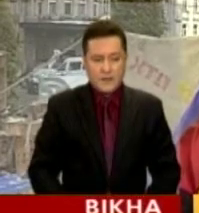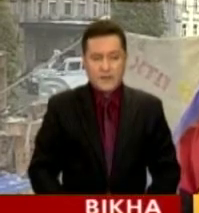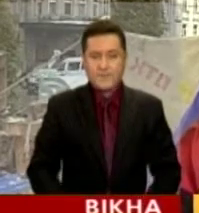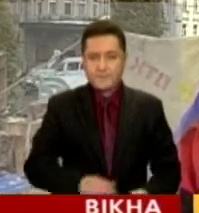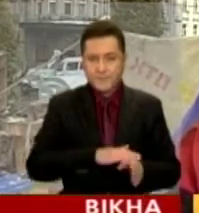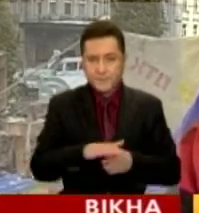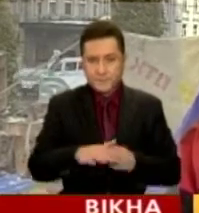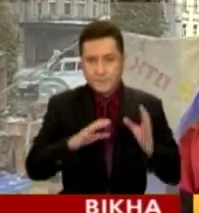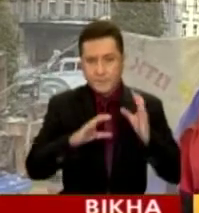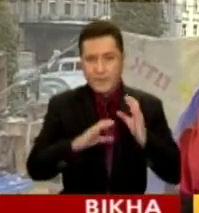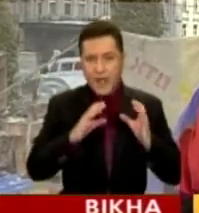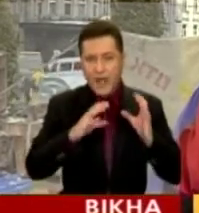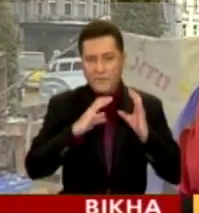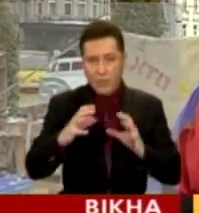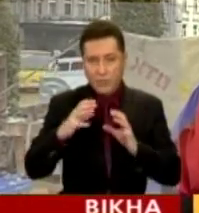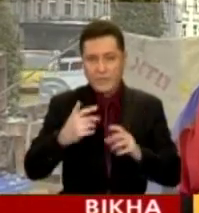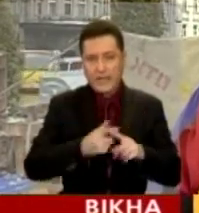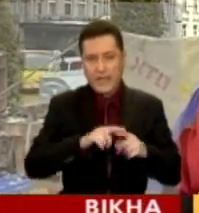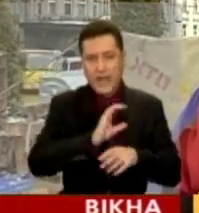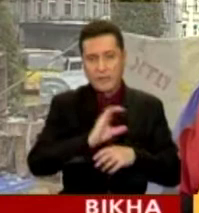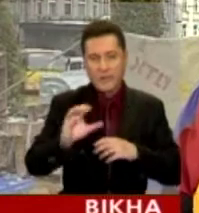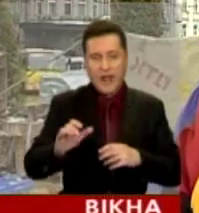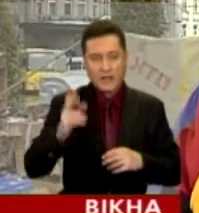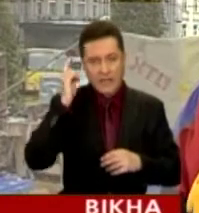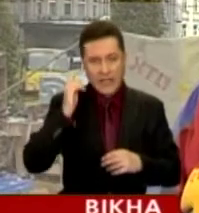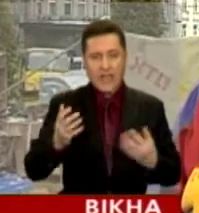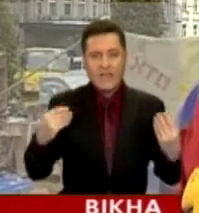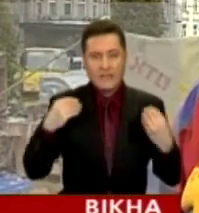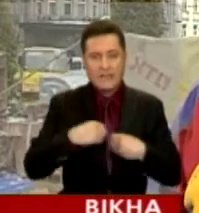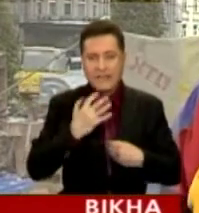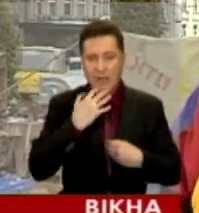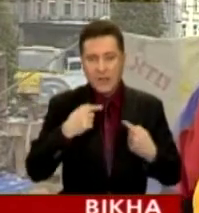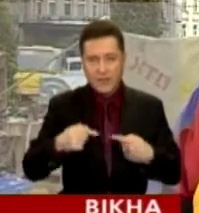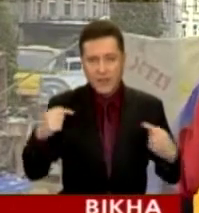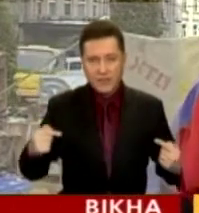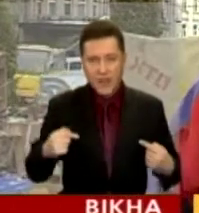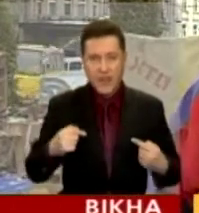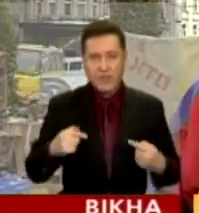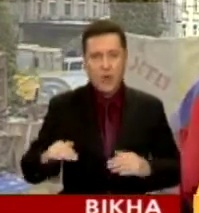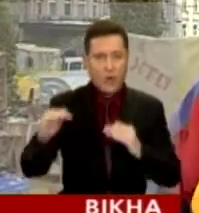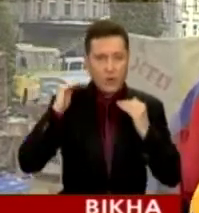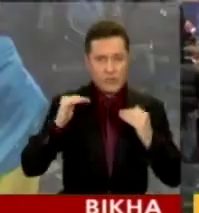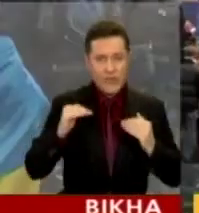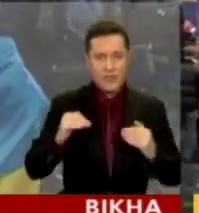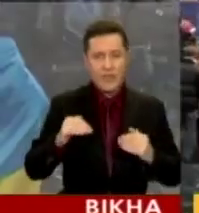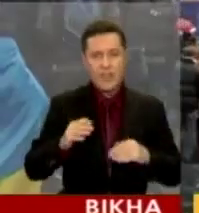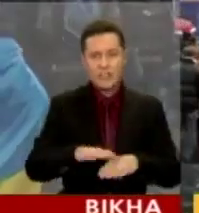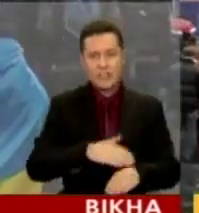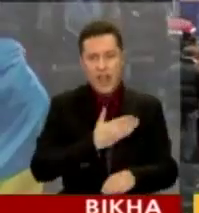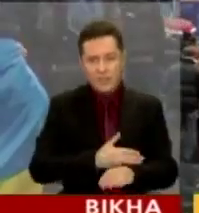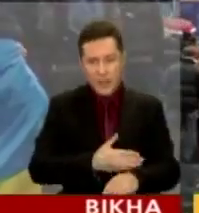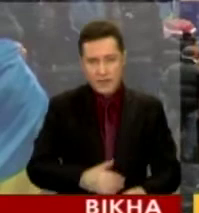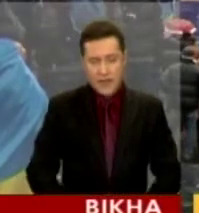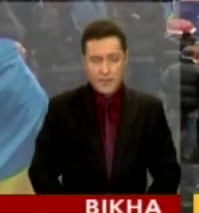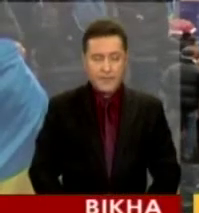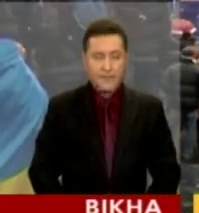завантажили в автобуси, то що їдуть на Київ, з теплими речами. Коциками, шкарпетками, теплими речами. Повністю львівський